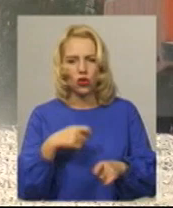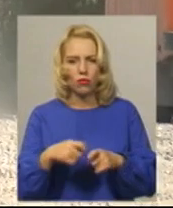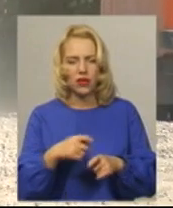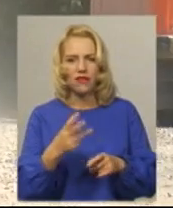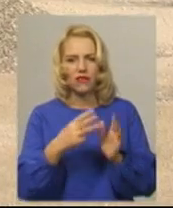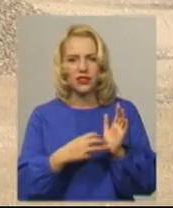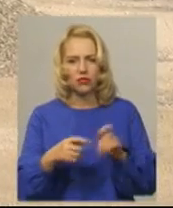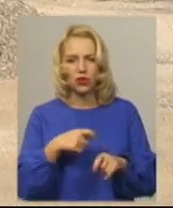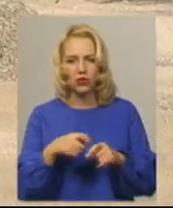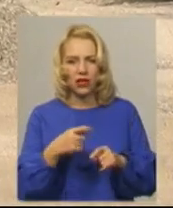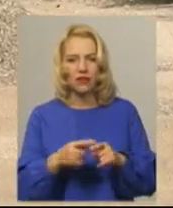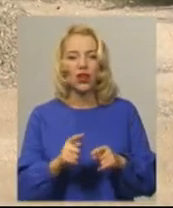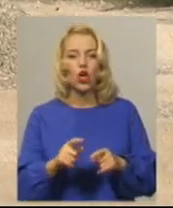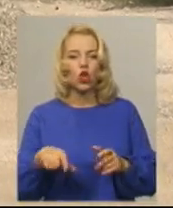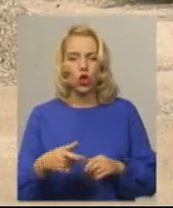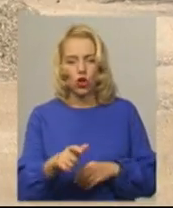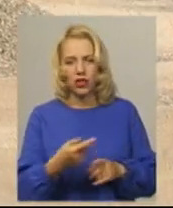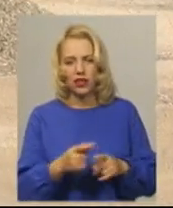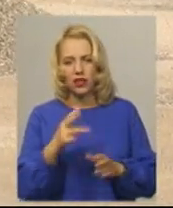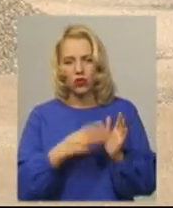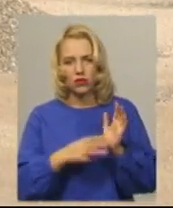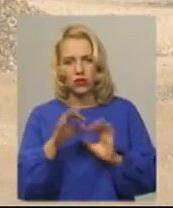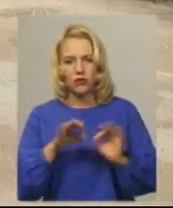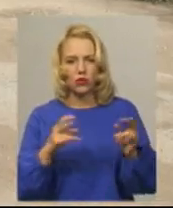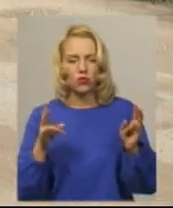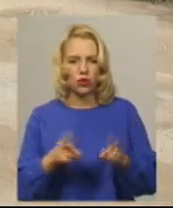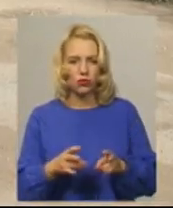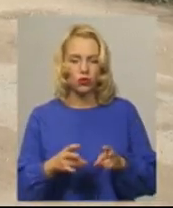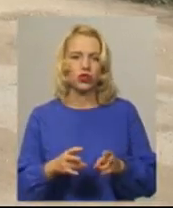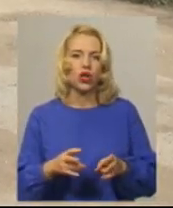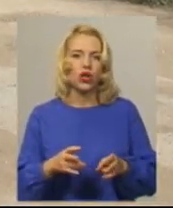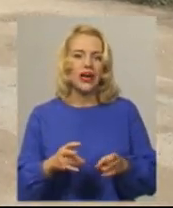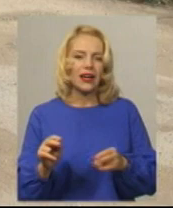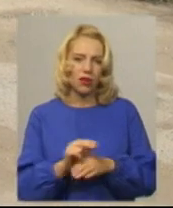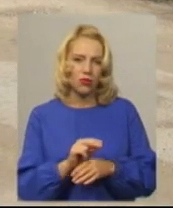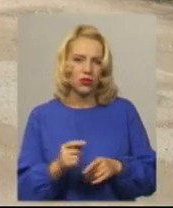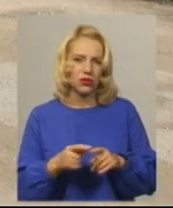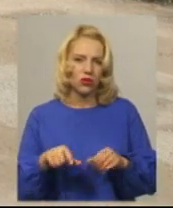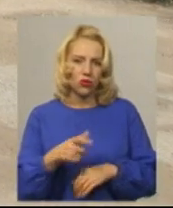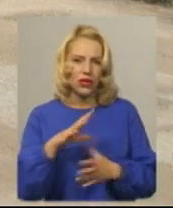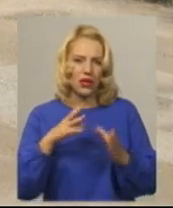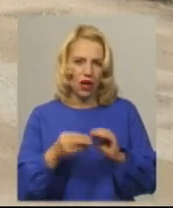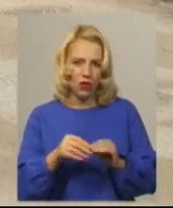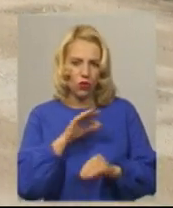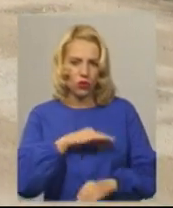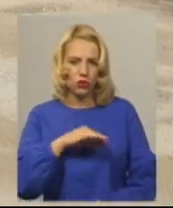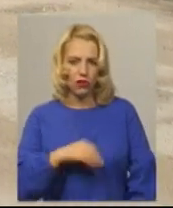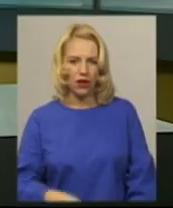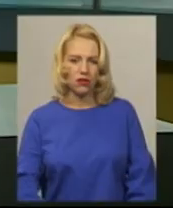користування, місцевого значення. З них 80% потребують ремонту. Михайло Жила, Володимир Заянчуковський, новини на Суспільному, Хмельниччина.